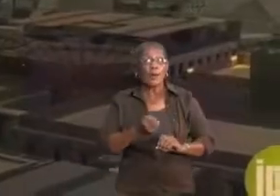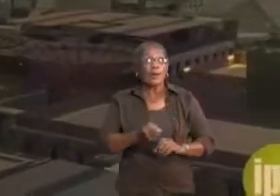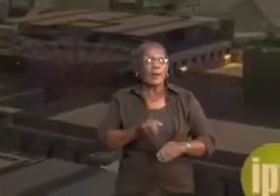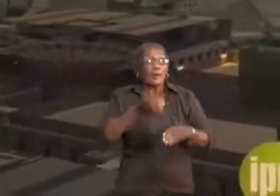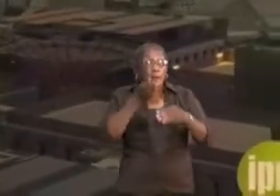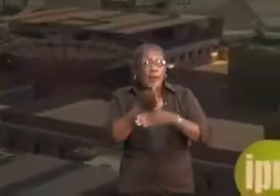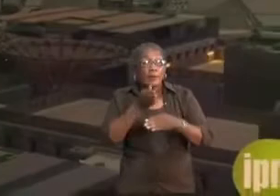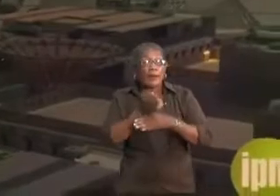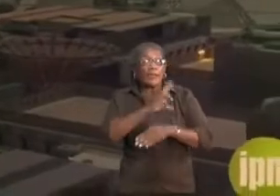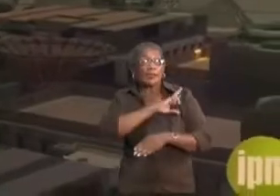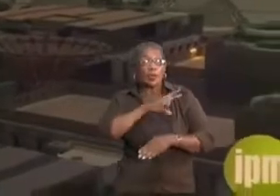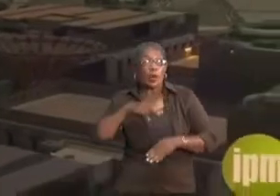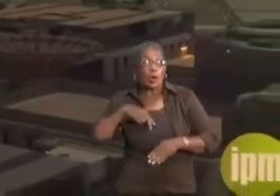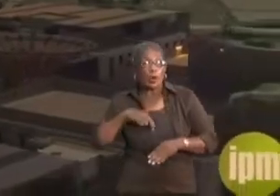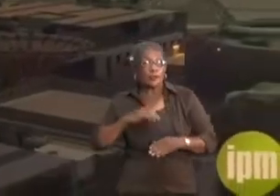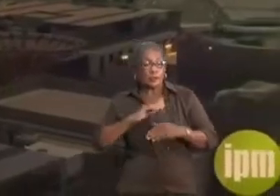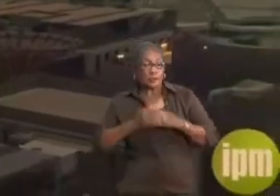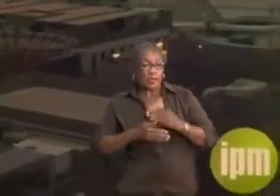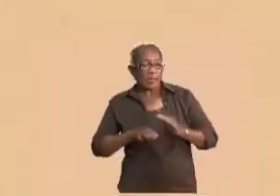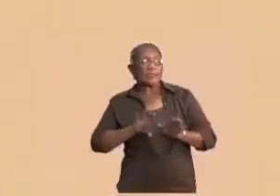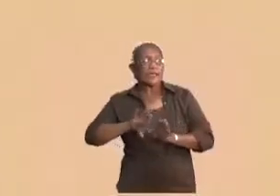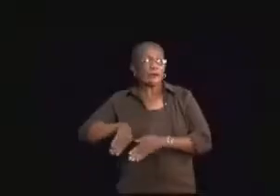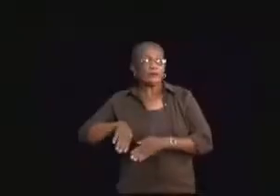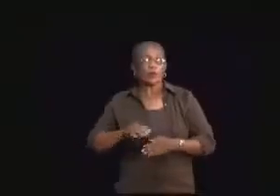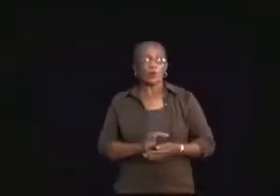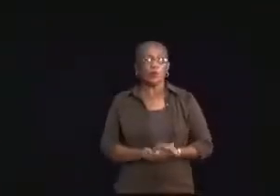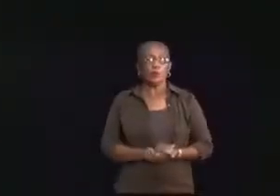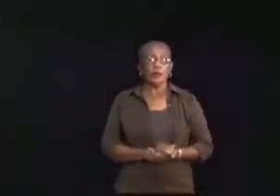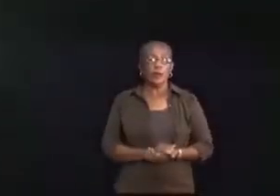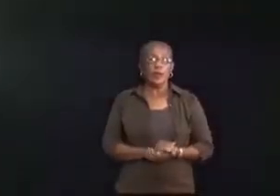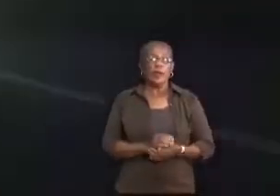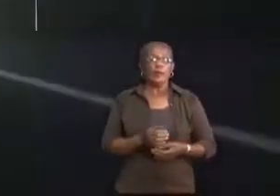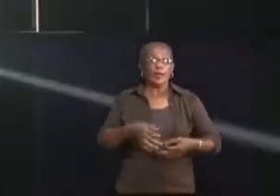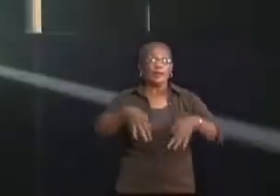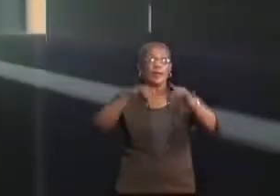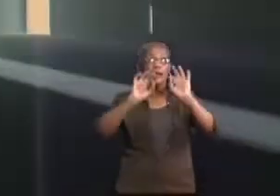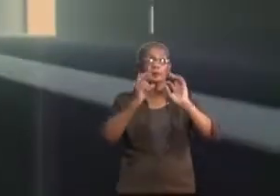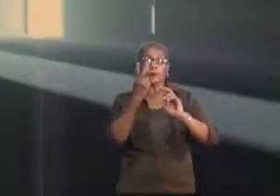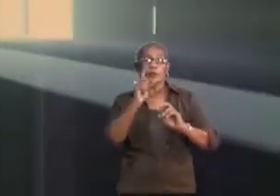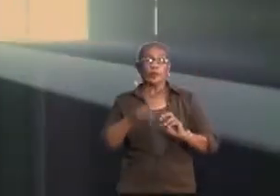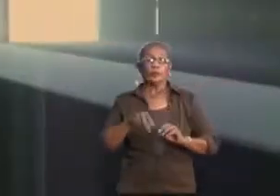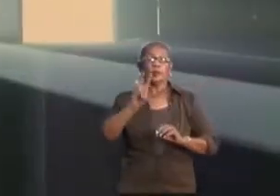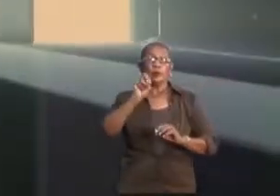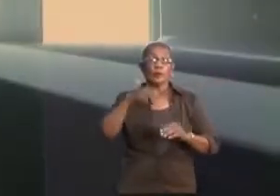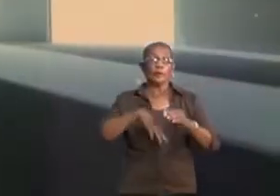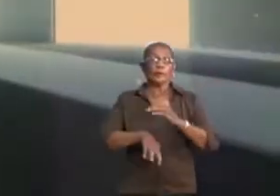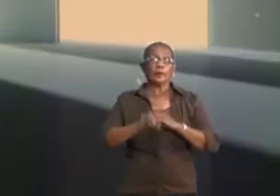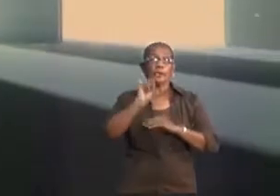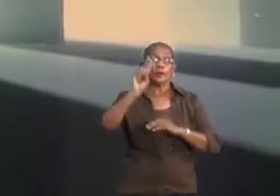worden. Dus hoe gaat dit team ervoor zorgen dat mensen anders kijken naar onze